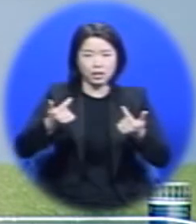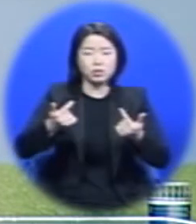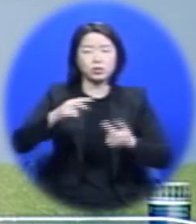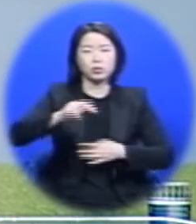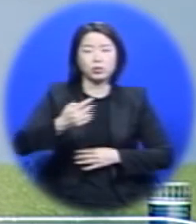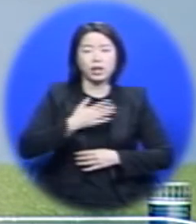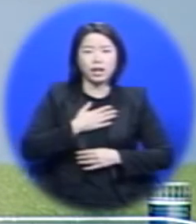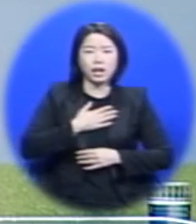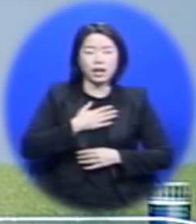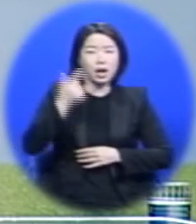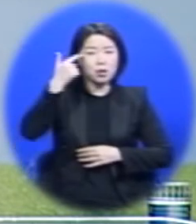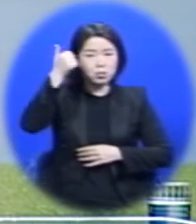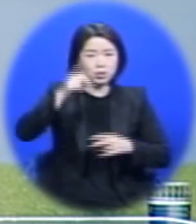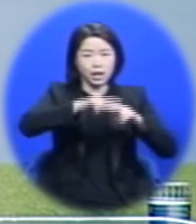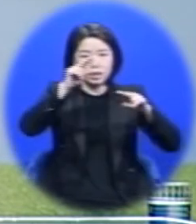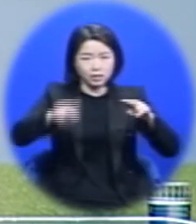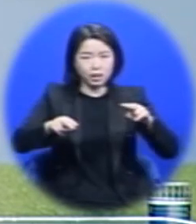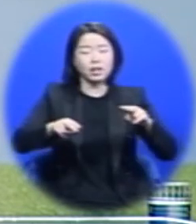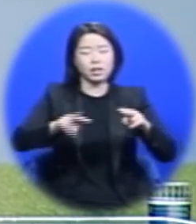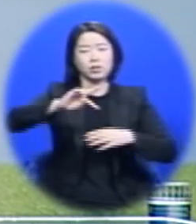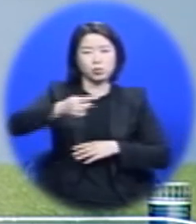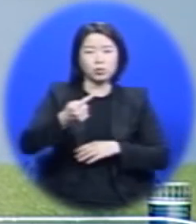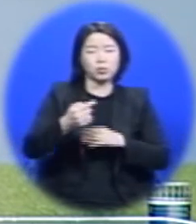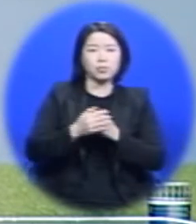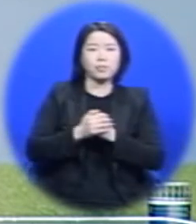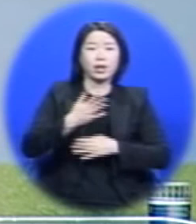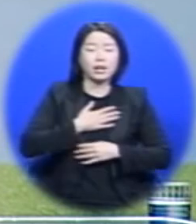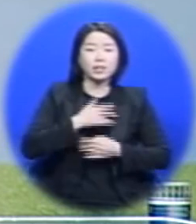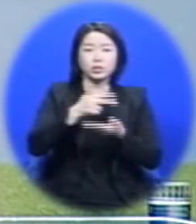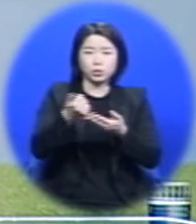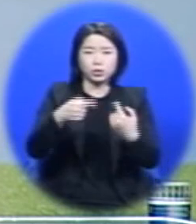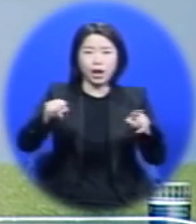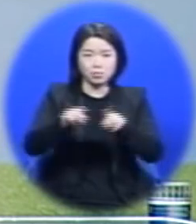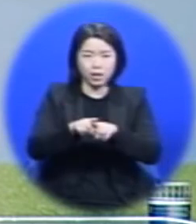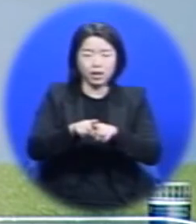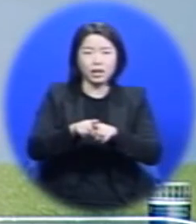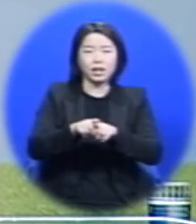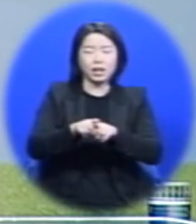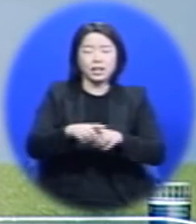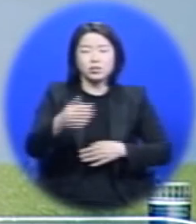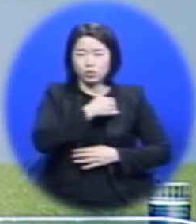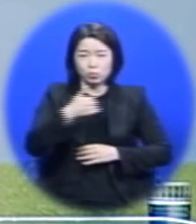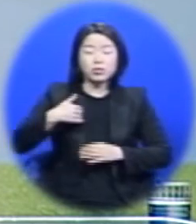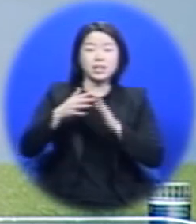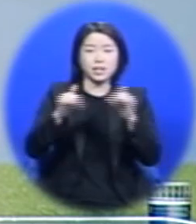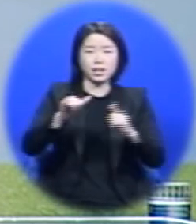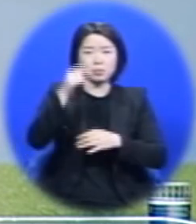이제 사역하는 목사가 아닌 은퇴 목사가 되어도 나는 주님과 함께 이면 충분한 사람인가?